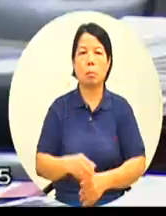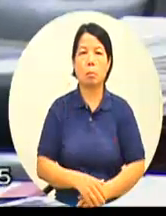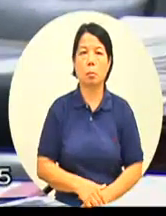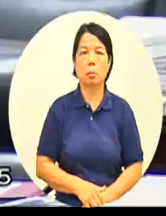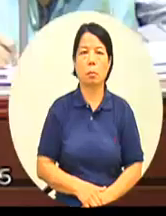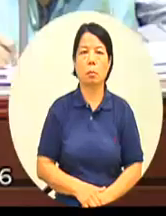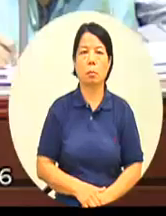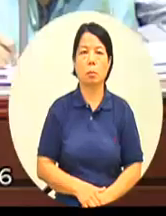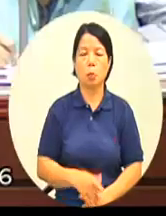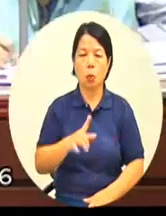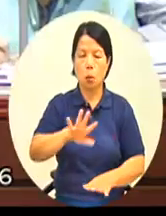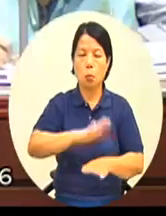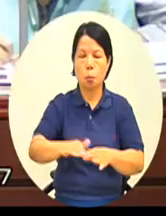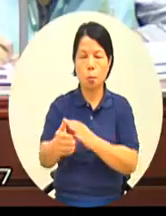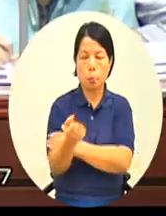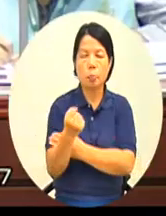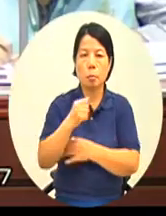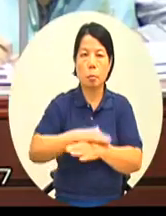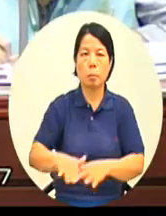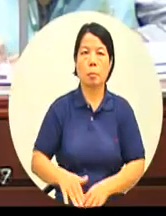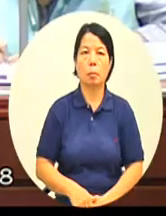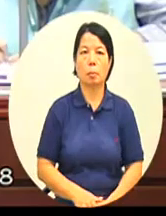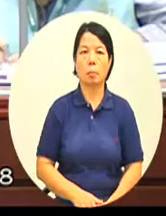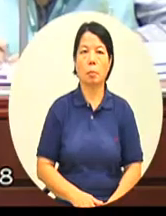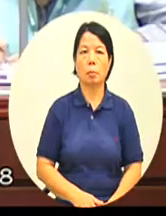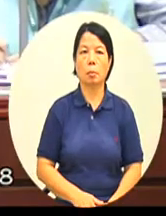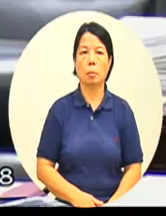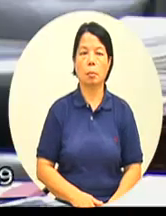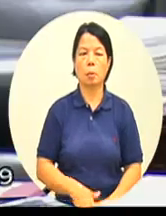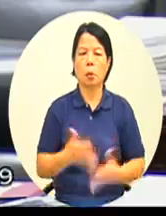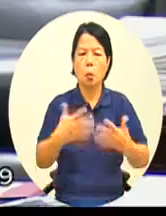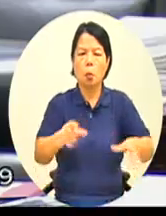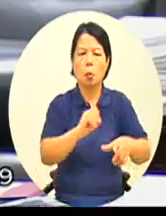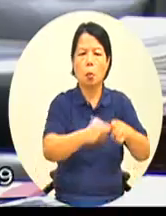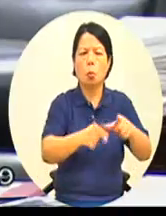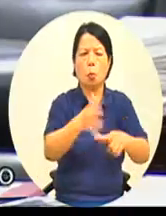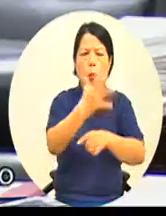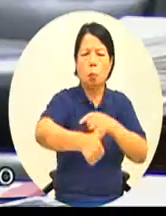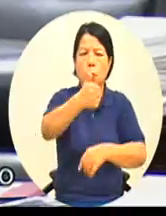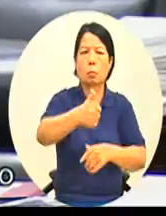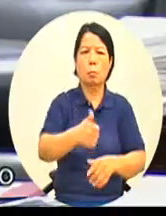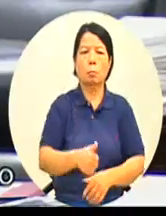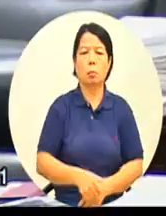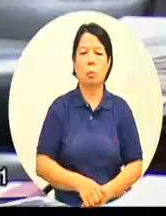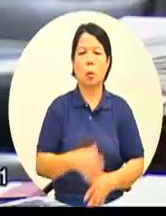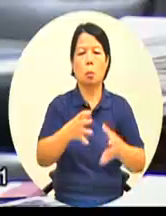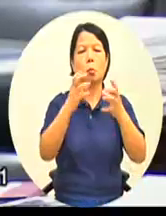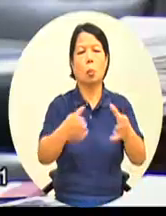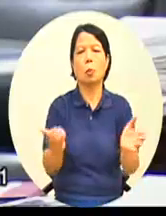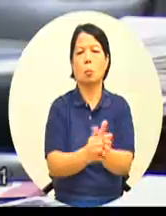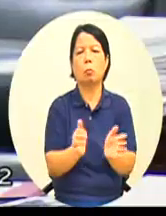这个我们会来努力， 对不对？你们，因为我觉得很多的业者他们店开了，